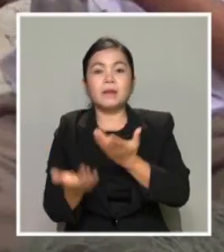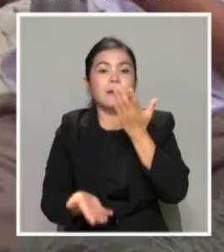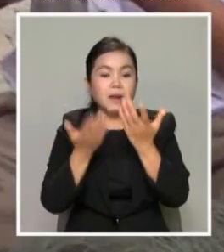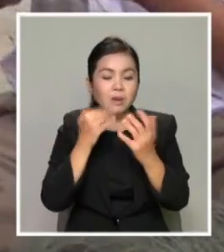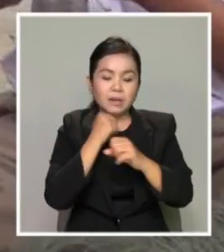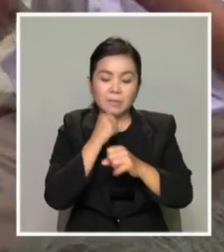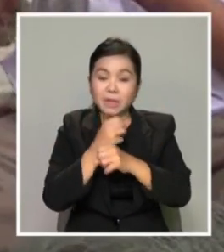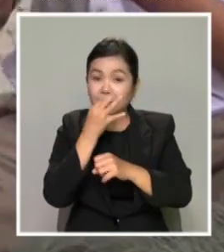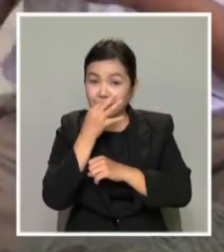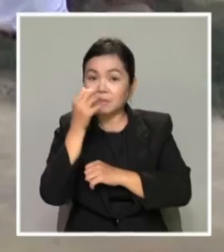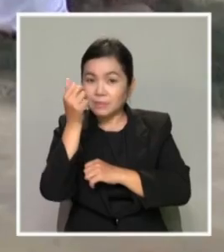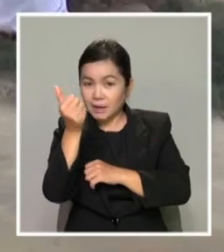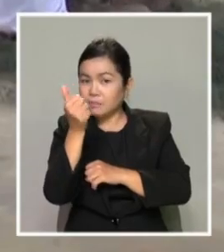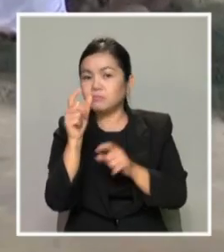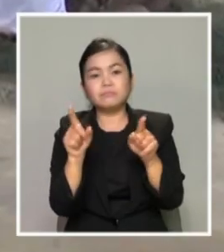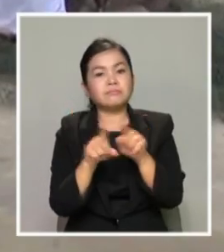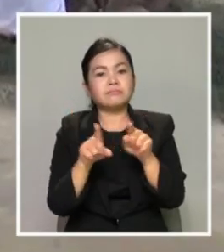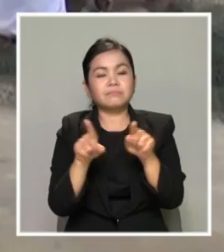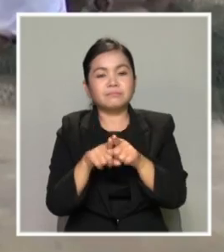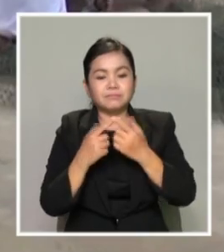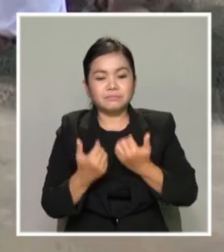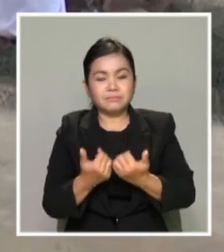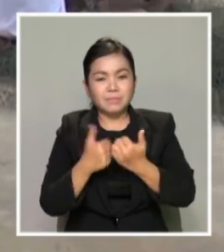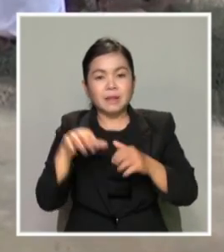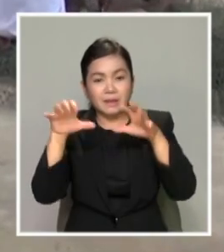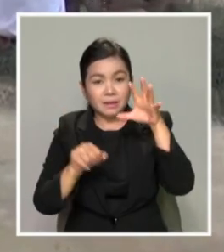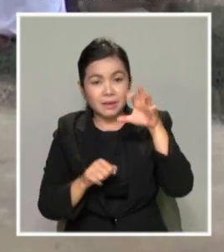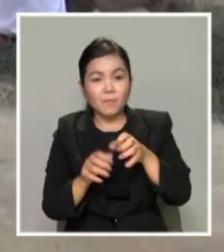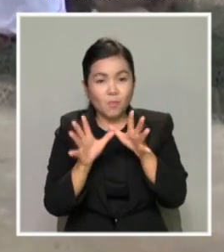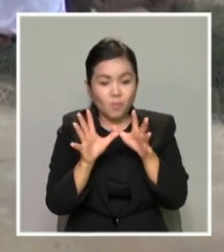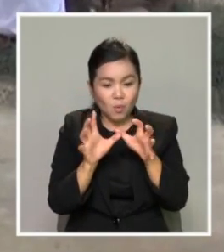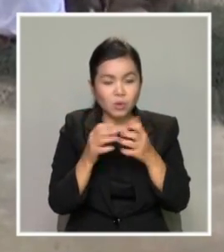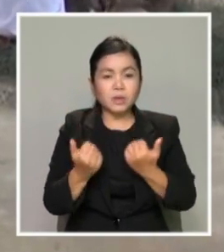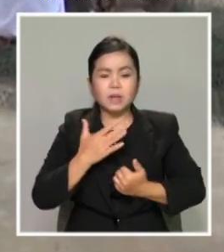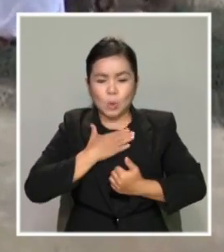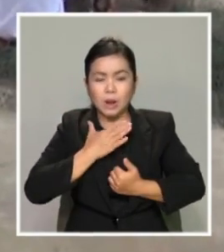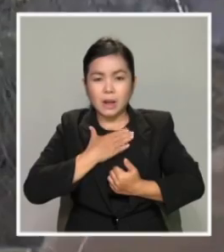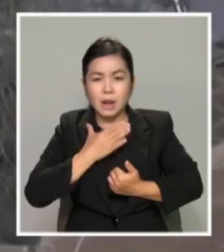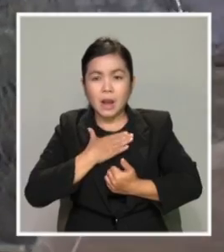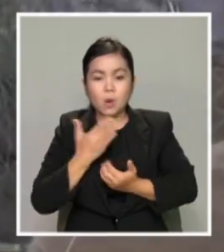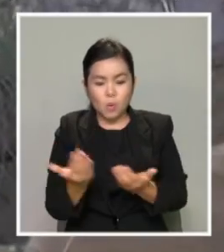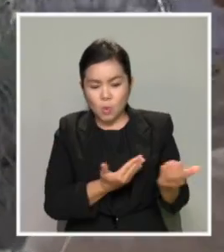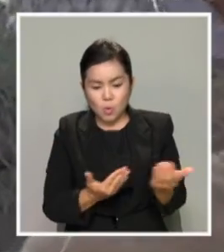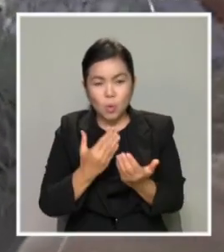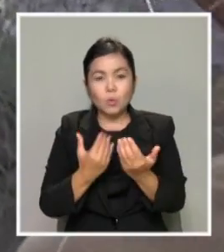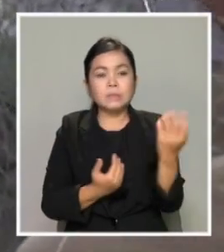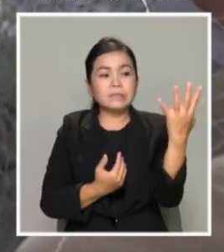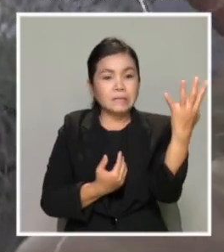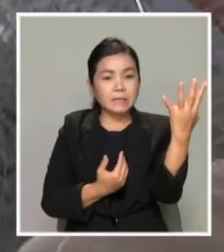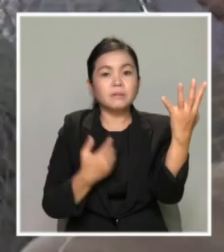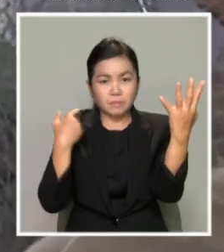ก็ทำเป็นอาชีพได้เพราะว่าพูดถึงแล้วตอนนี้ขนาดว่าผมเองก็ลูกอยู่ที่นี่4คนอยู่ด้วย